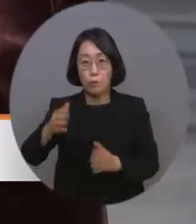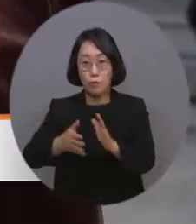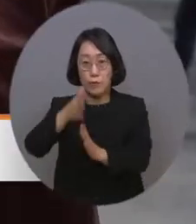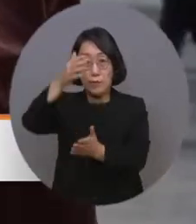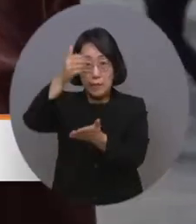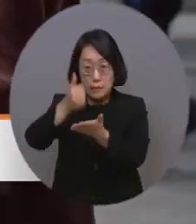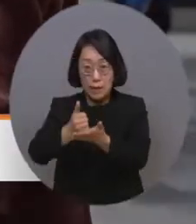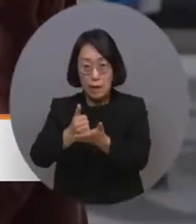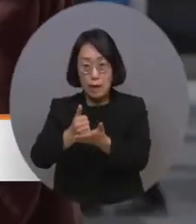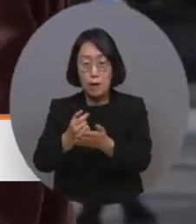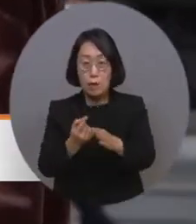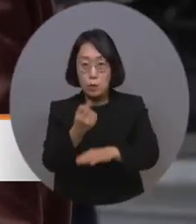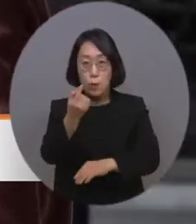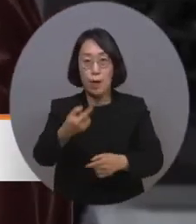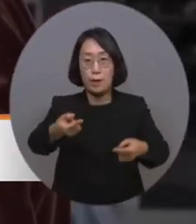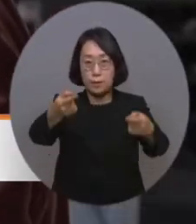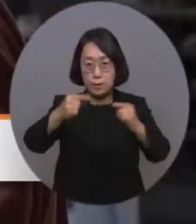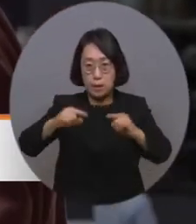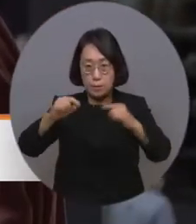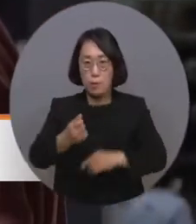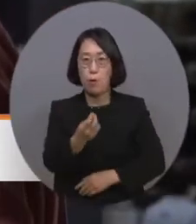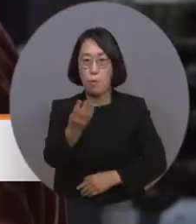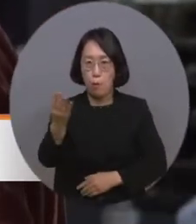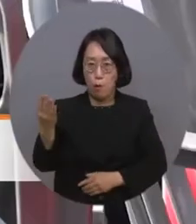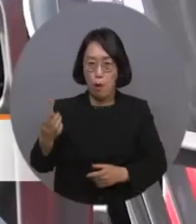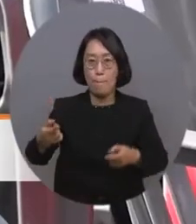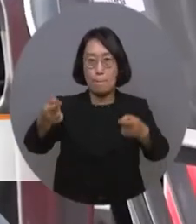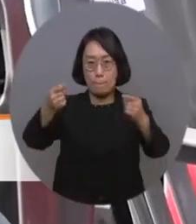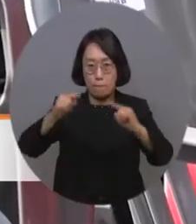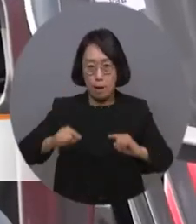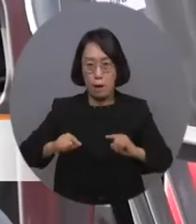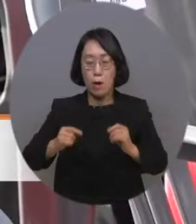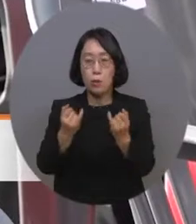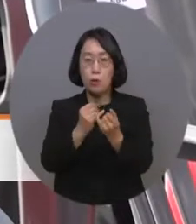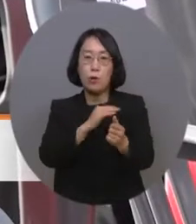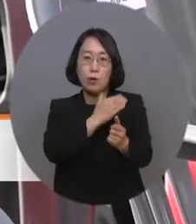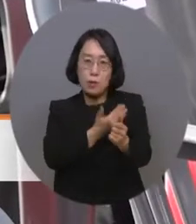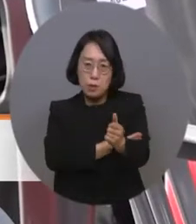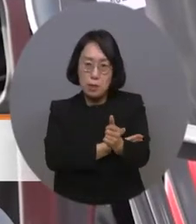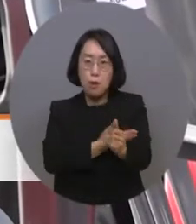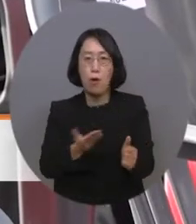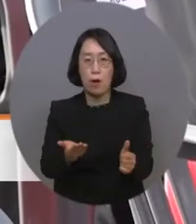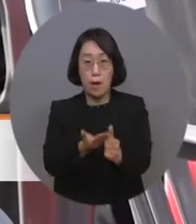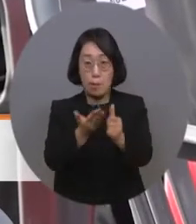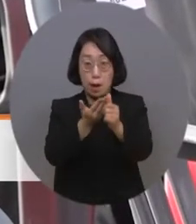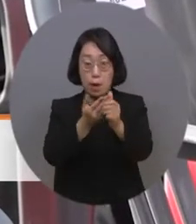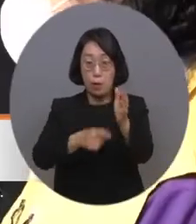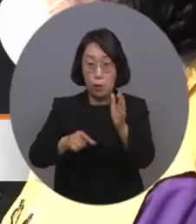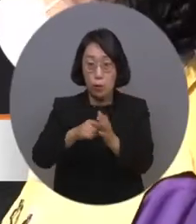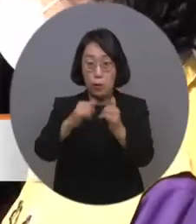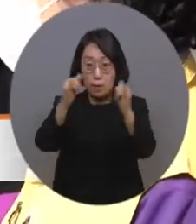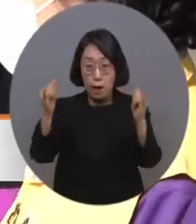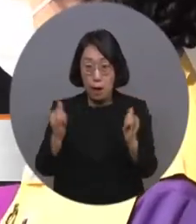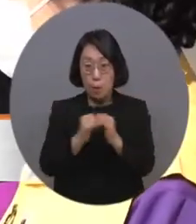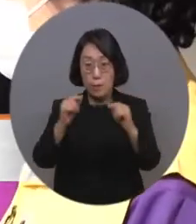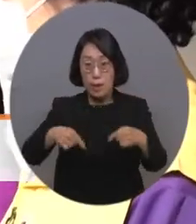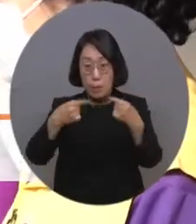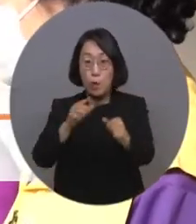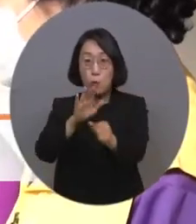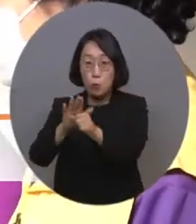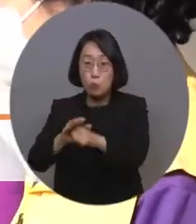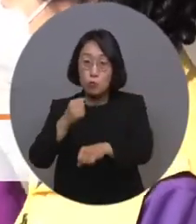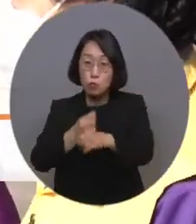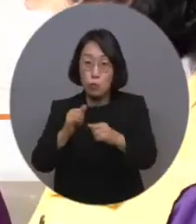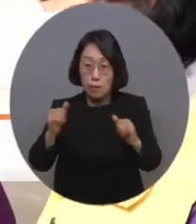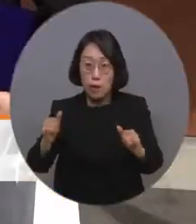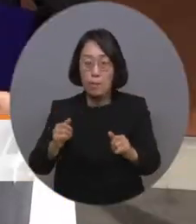비롯한 많은 인사들이 참석했습니다. 이날 여성의 능력개발과 사회참여 확대 등에 기여한 이들에게는